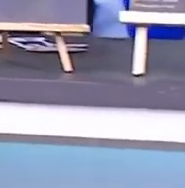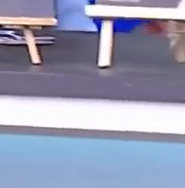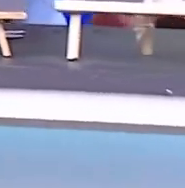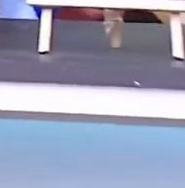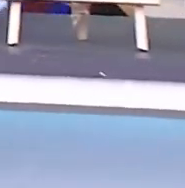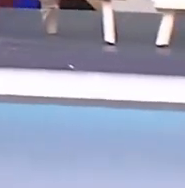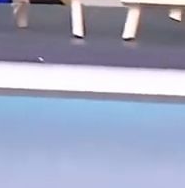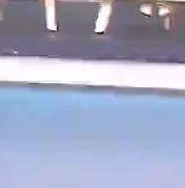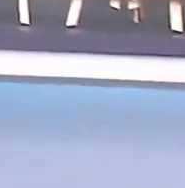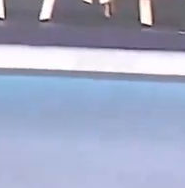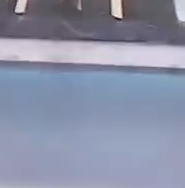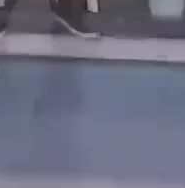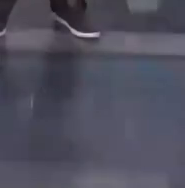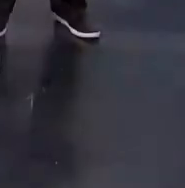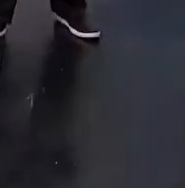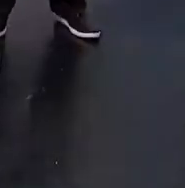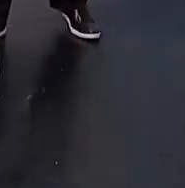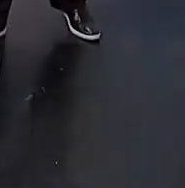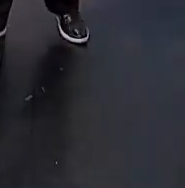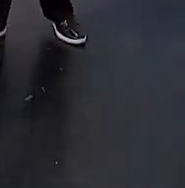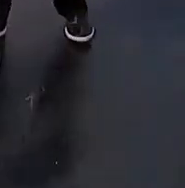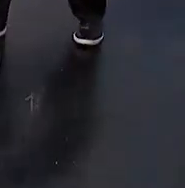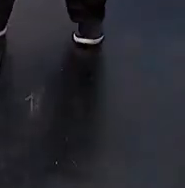mencintai Allah.